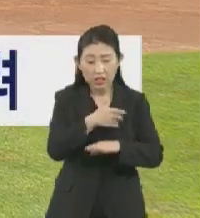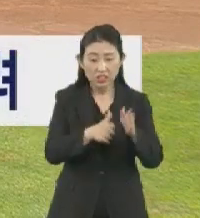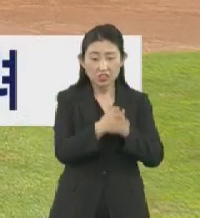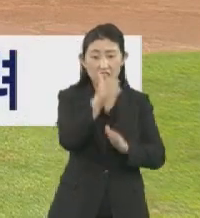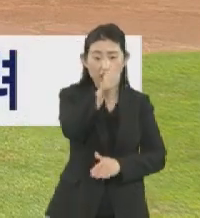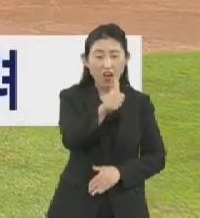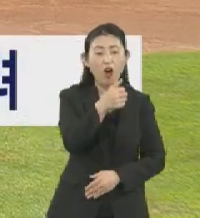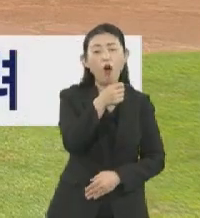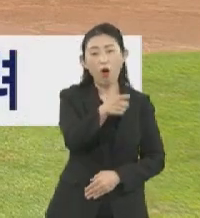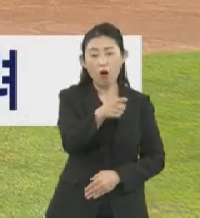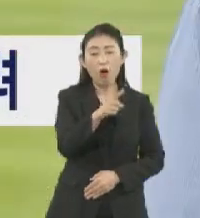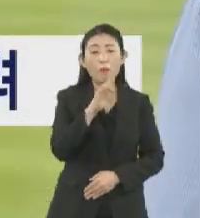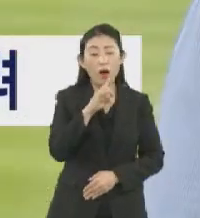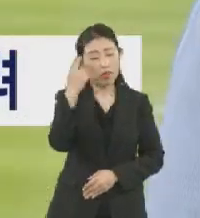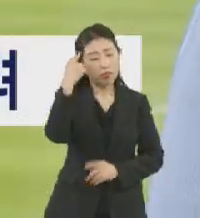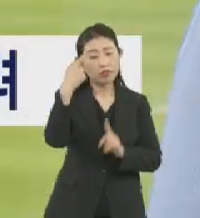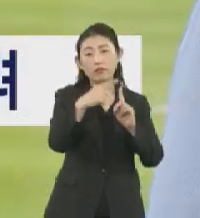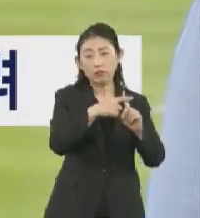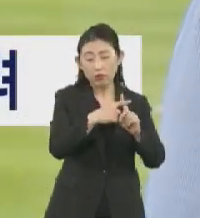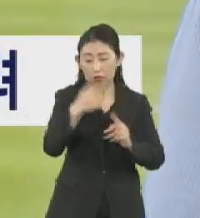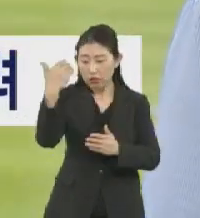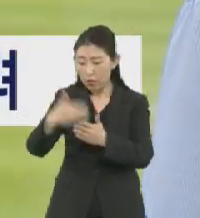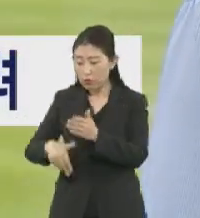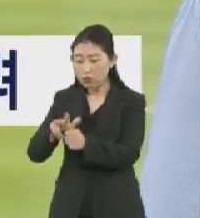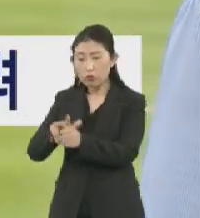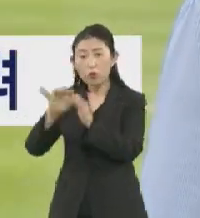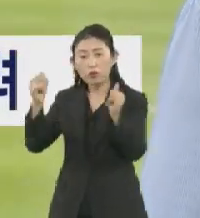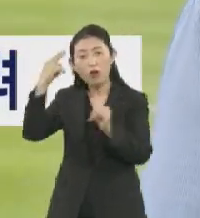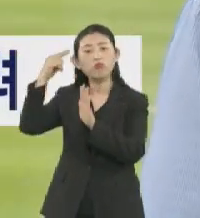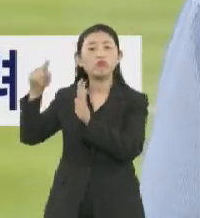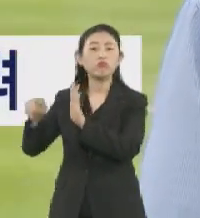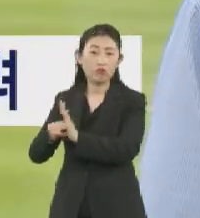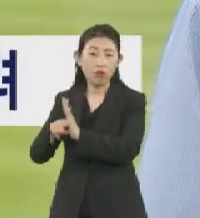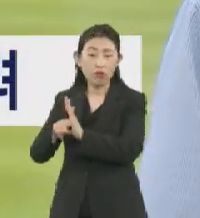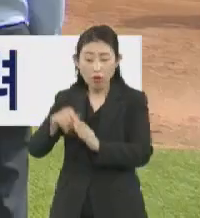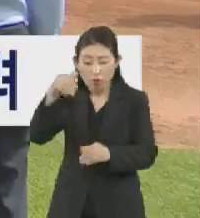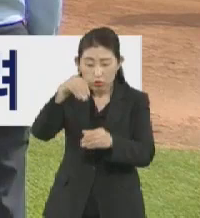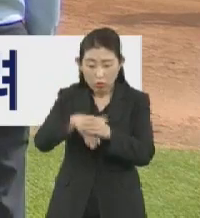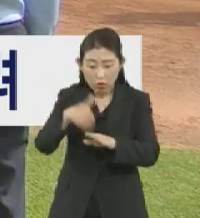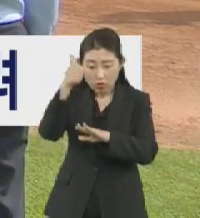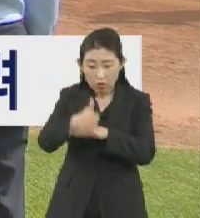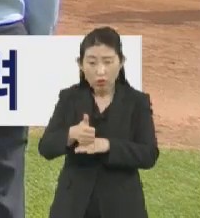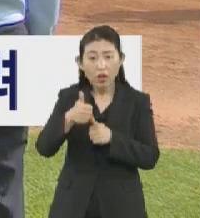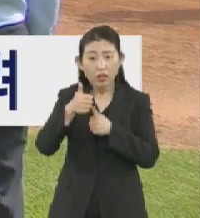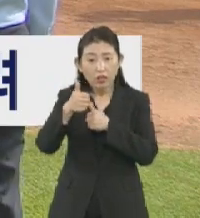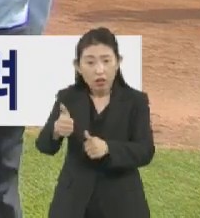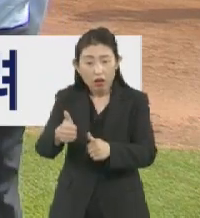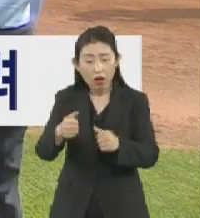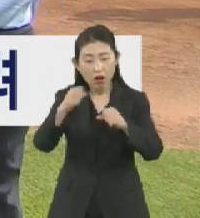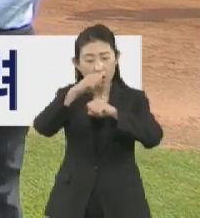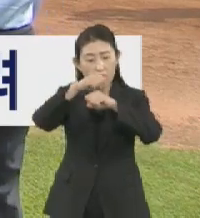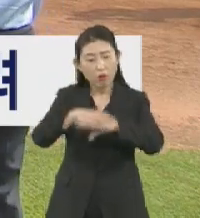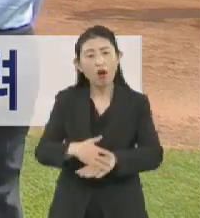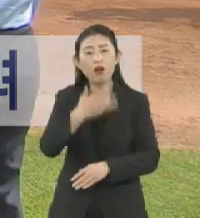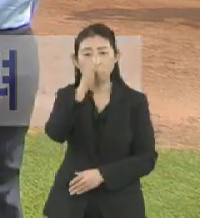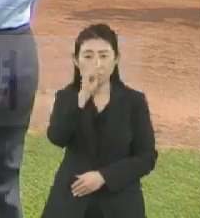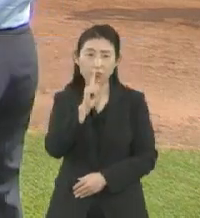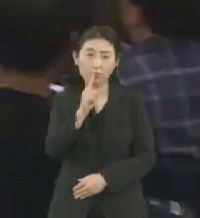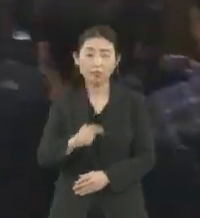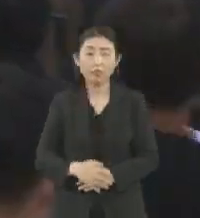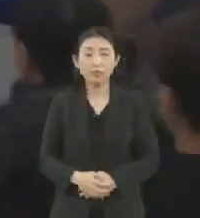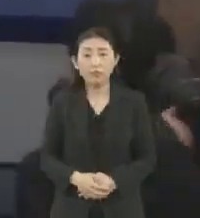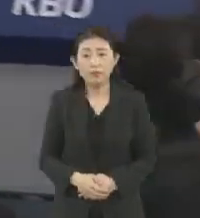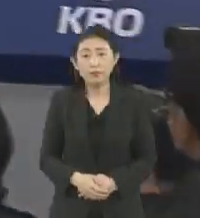나머지 예비 후보들이 철거에 부정적이어서 선거 결과에 따라 사업 자체가 무산될 가능성도 배제할 수 없기